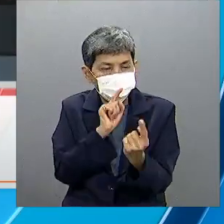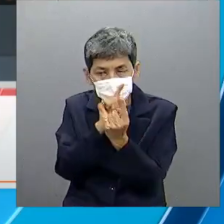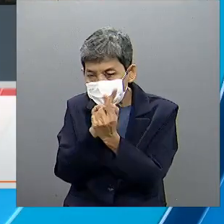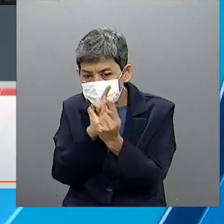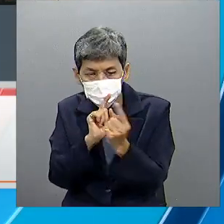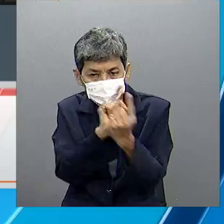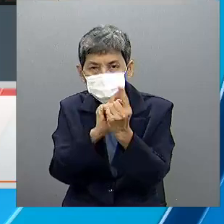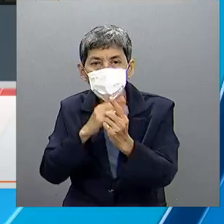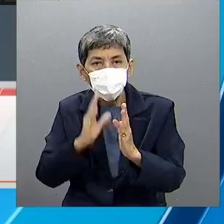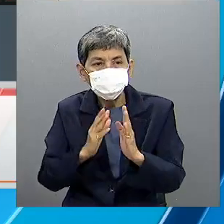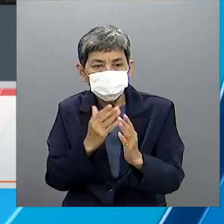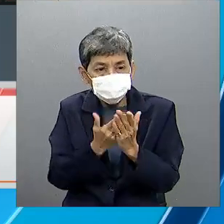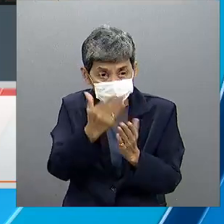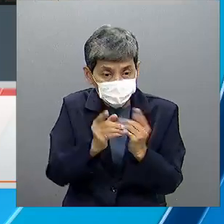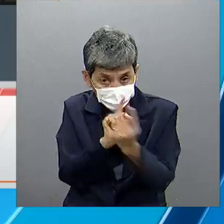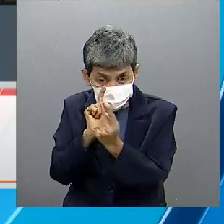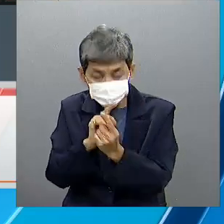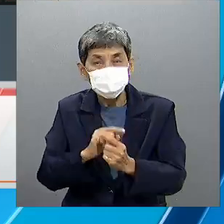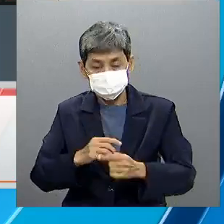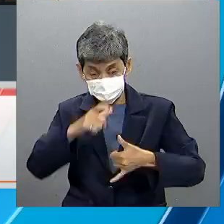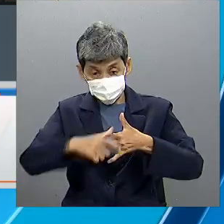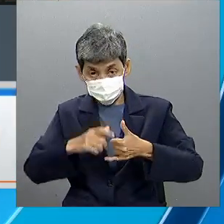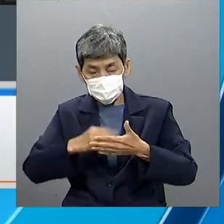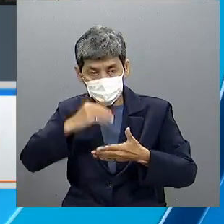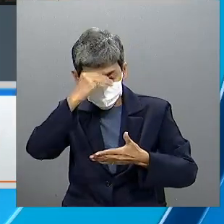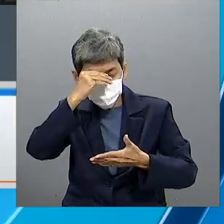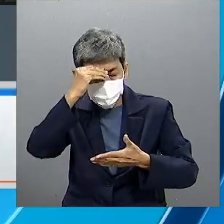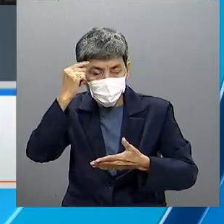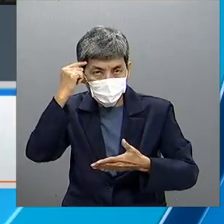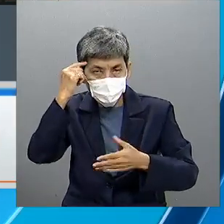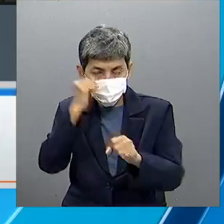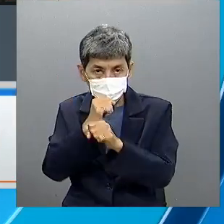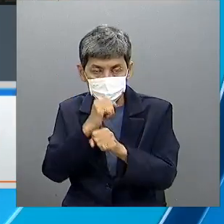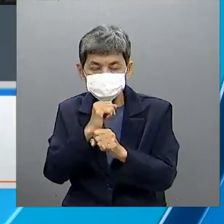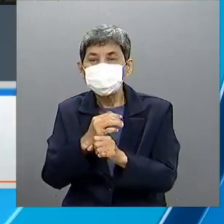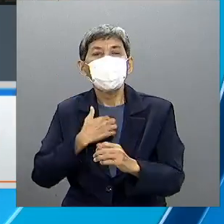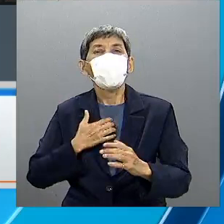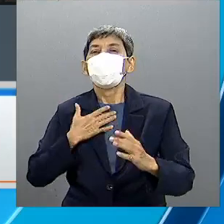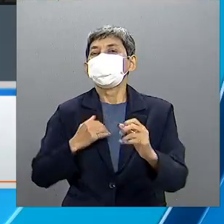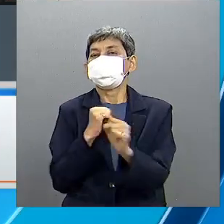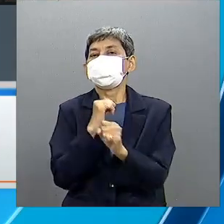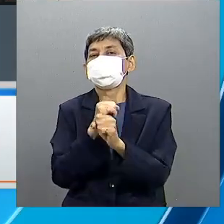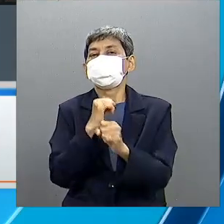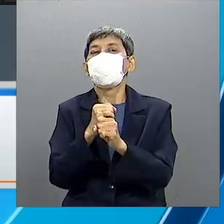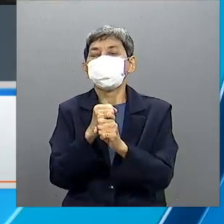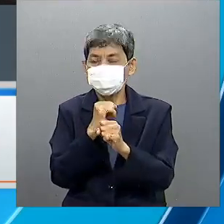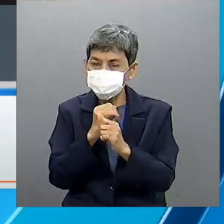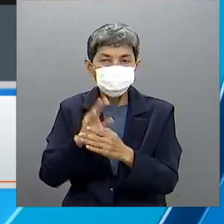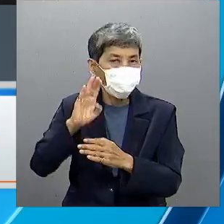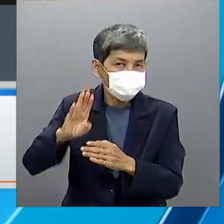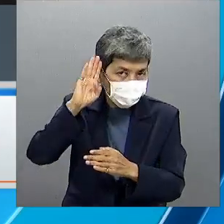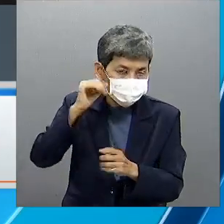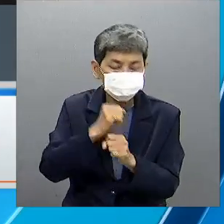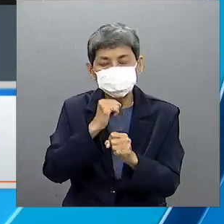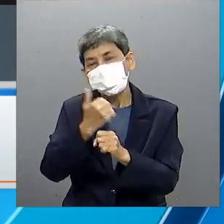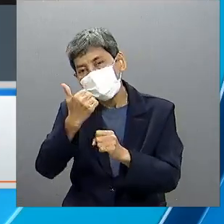รงนี้เองเยาวชนก็จะได้ต่อยอดโดยการที่เขาสามารถไปทำงานในบริษัทอีคอมเมิร์ซก็ได้หรือรับฟรีแลนซ์วิเคราะห์การตลาดหรือเป็น